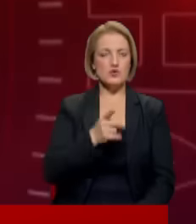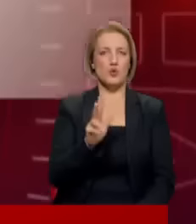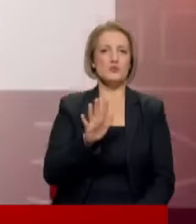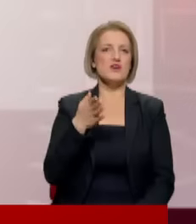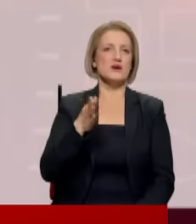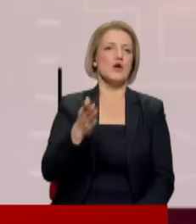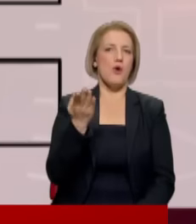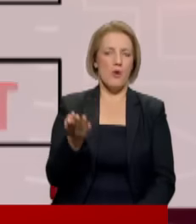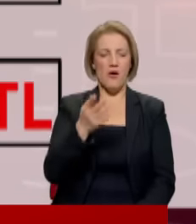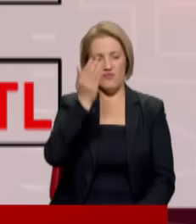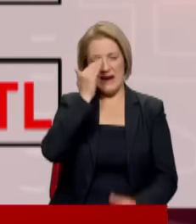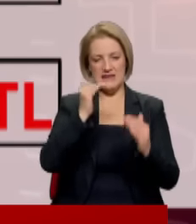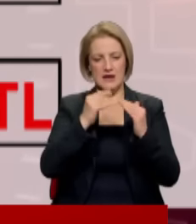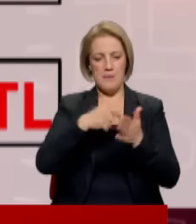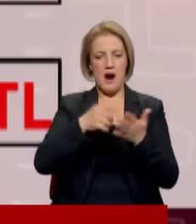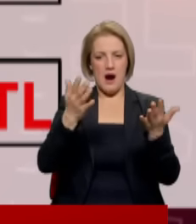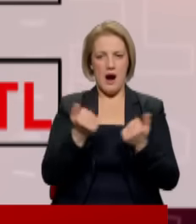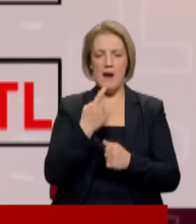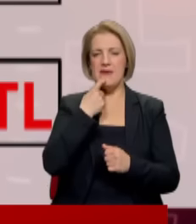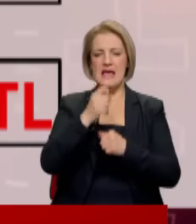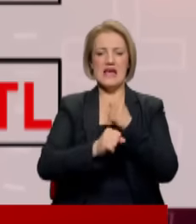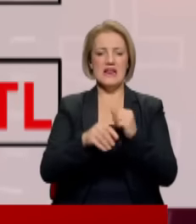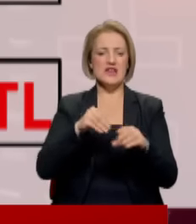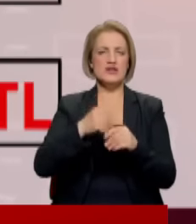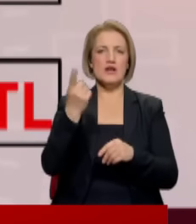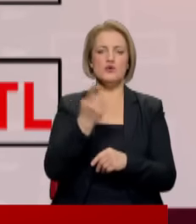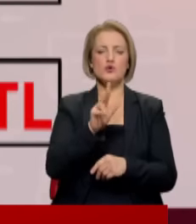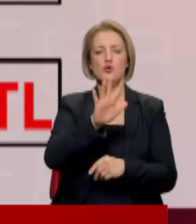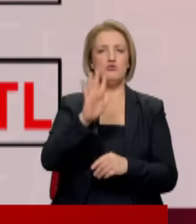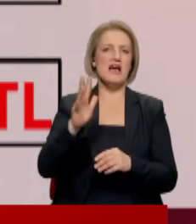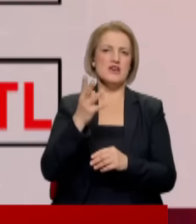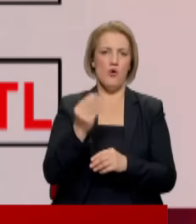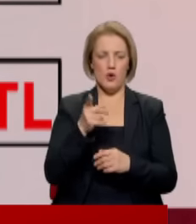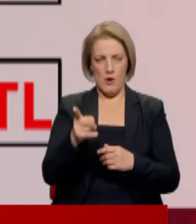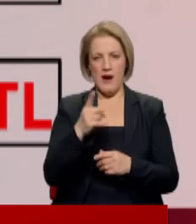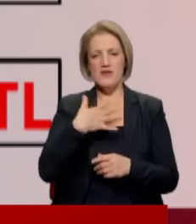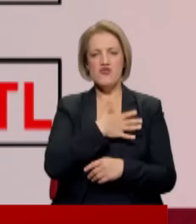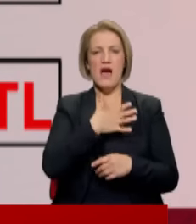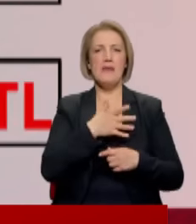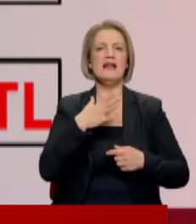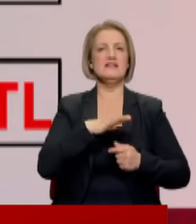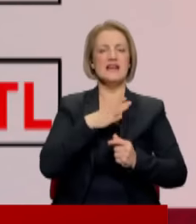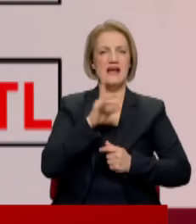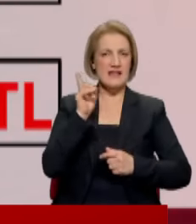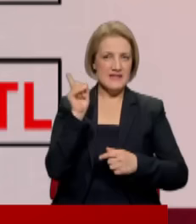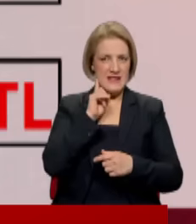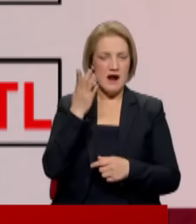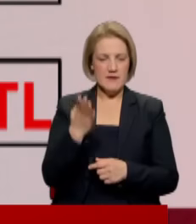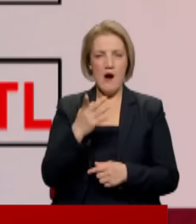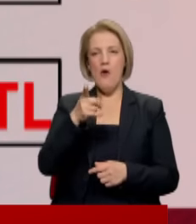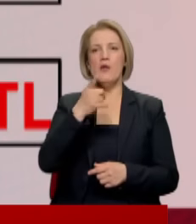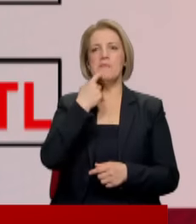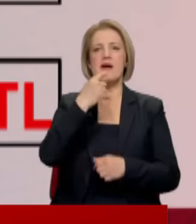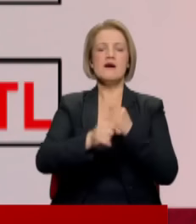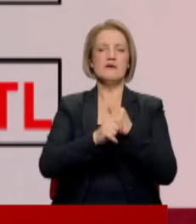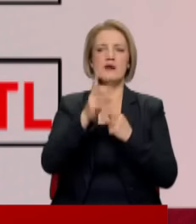gidiyor yoksulluk sınırına kadar maaş alansa yıl içinde % 35'lik vergi dilimine kadar çıkıyor Eğer CHP'nin talebine kulak verilirse ondan da